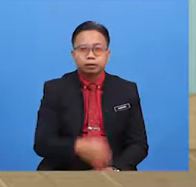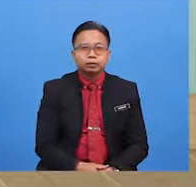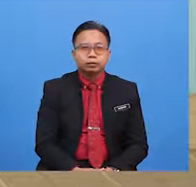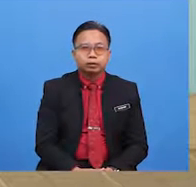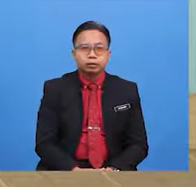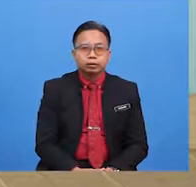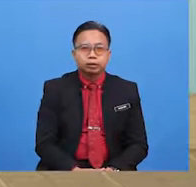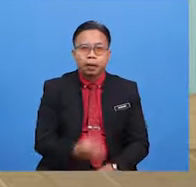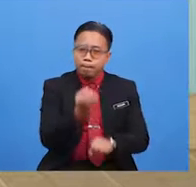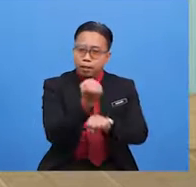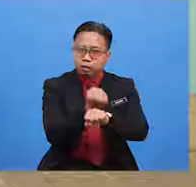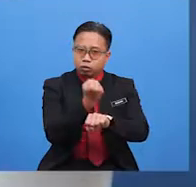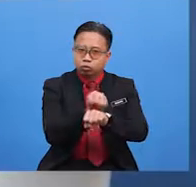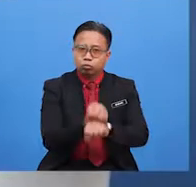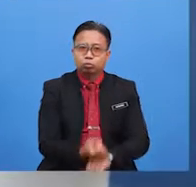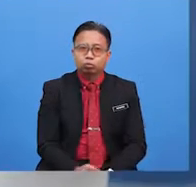batu,